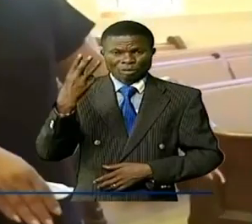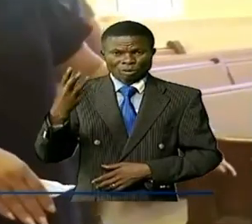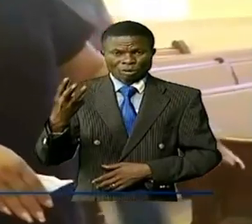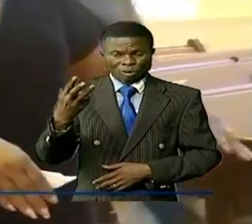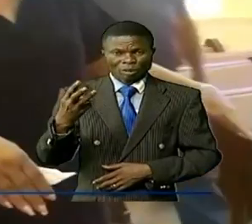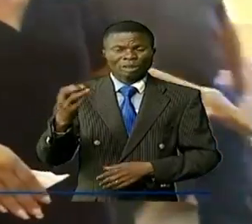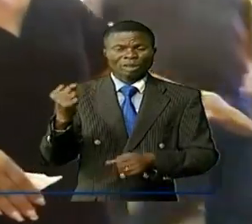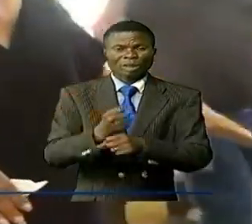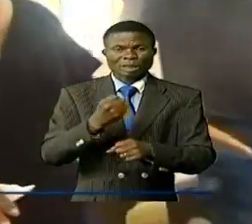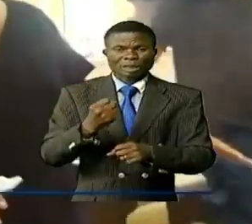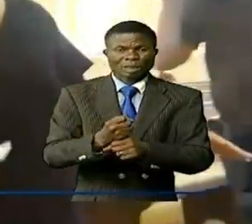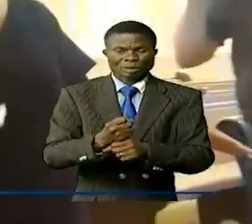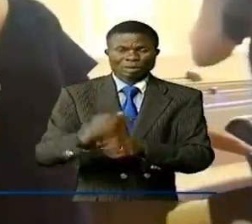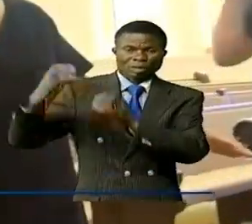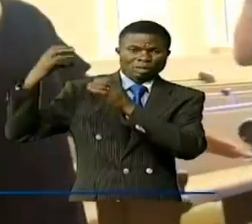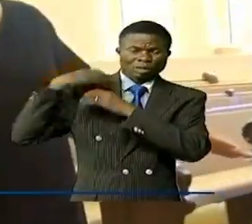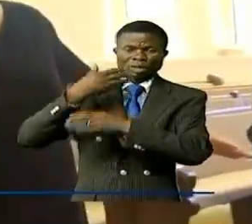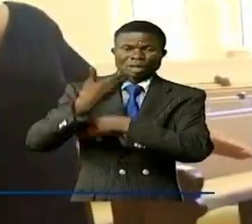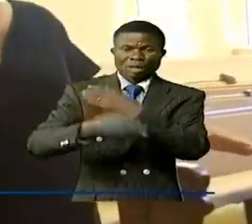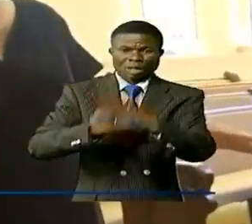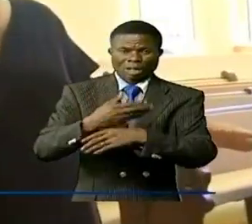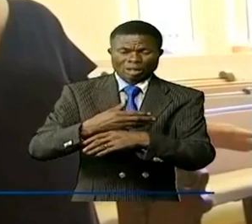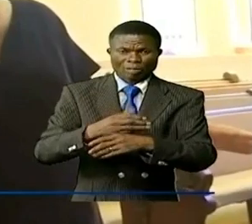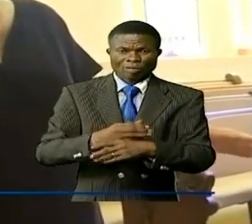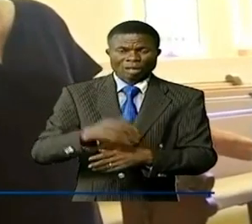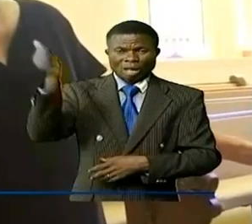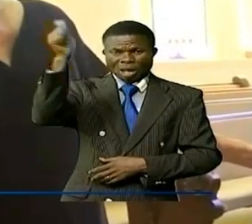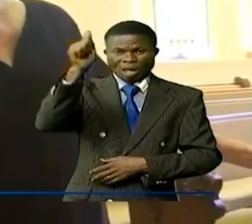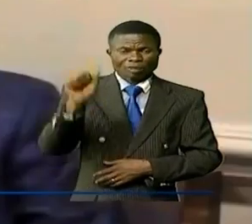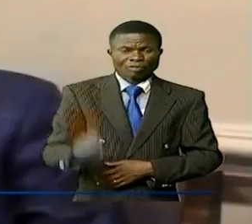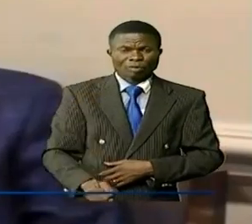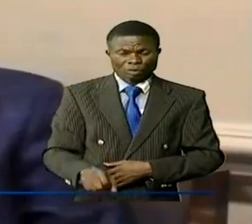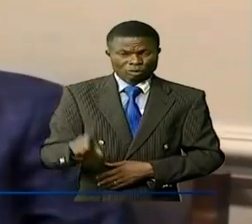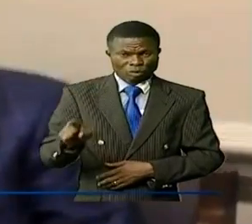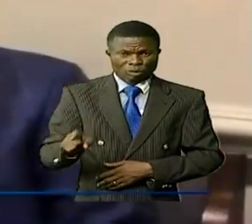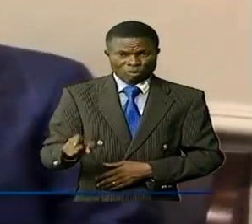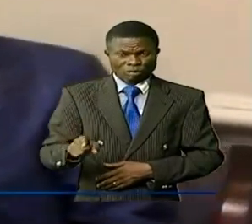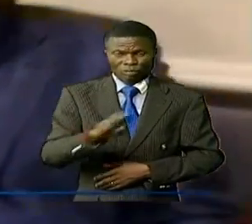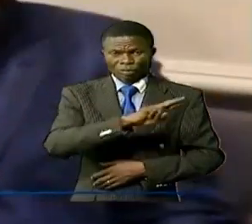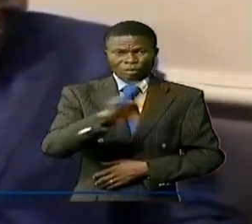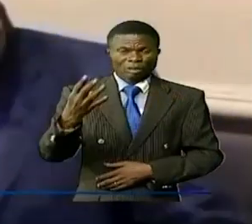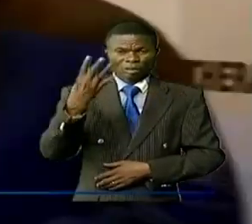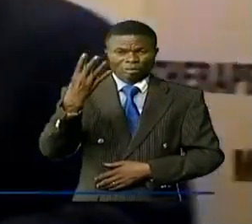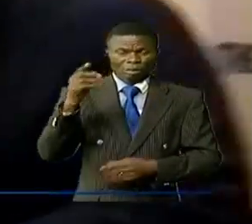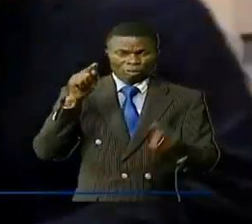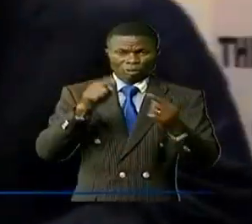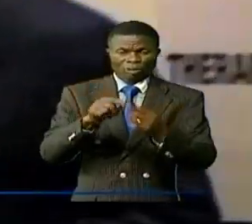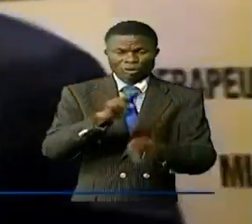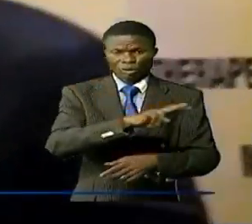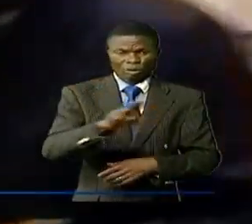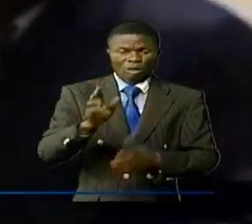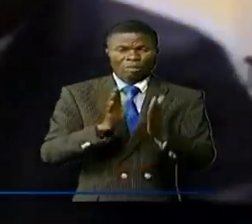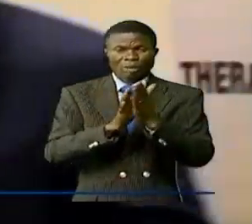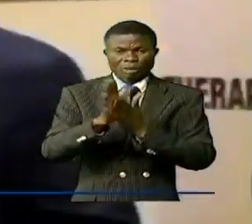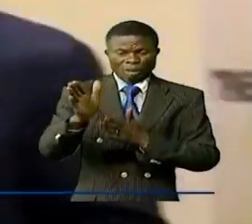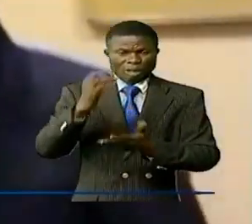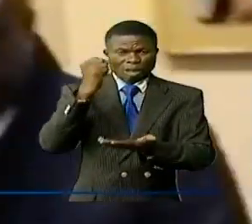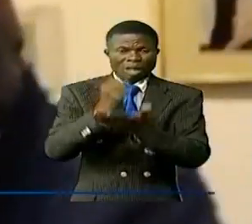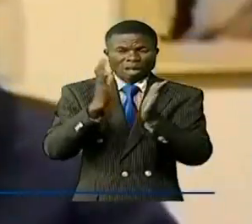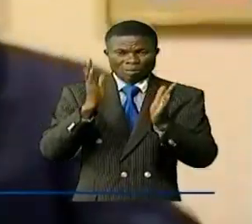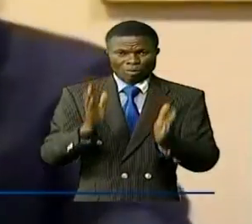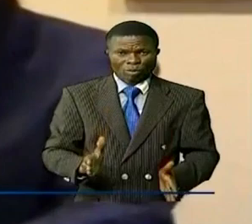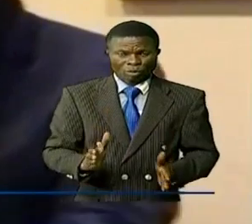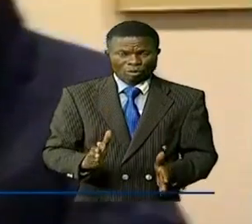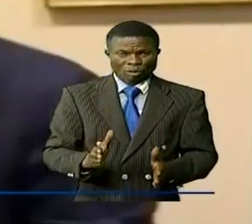assumé les fonctions de chargé d'affaires à Pretoria en Afrique du Sud. De 2004 en 2015, ambassadeur à